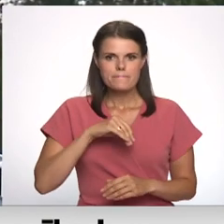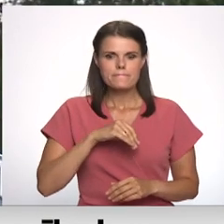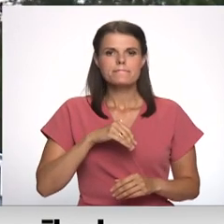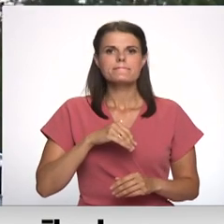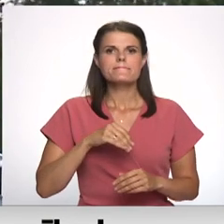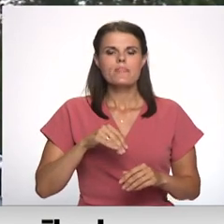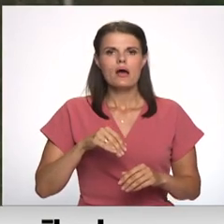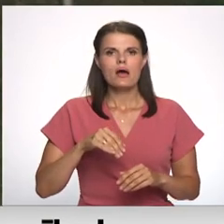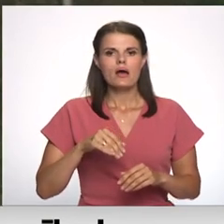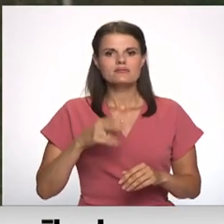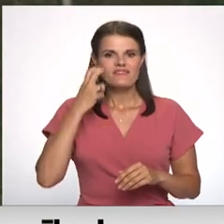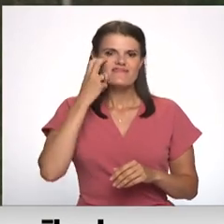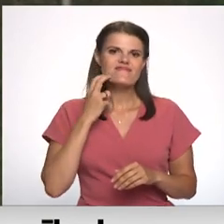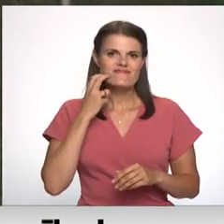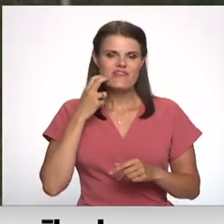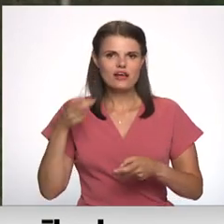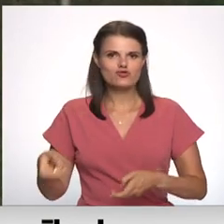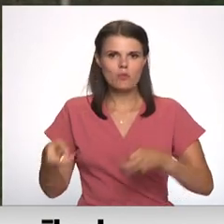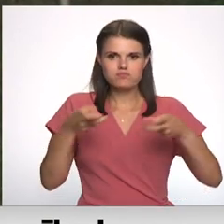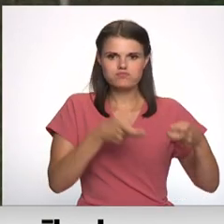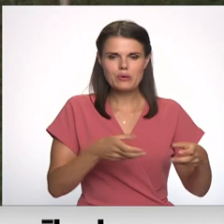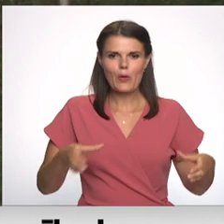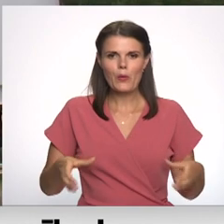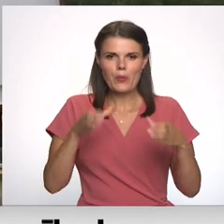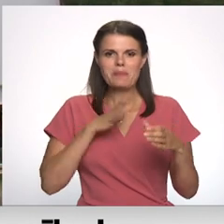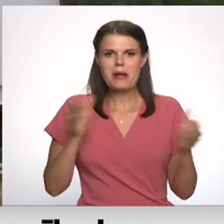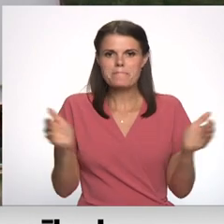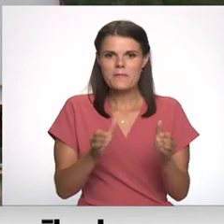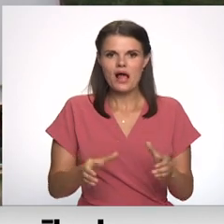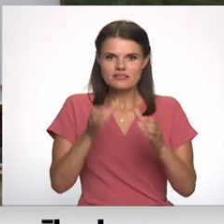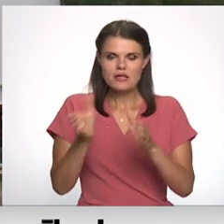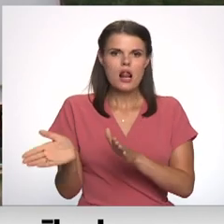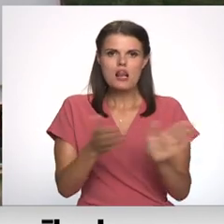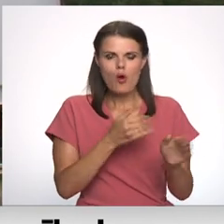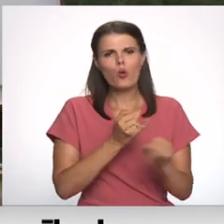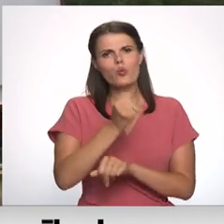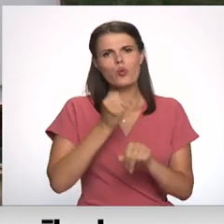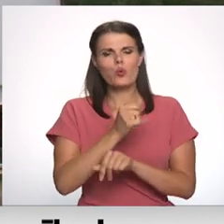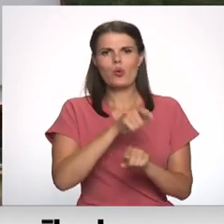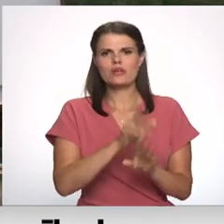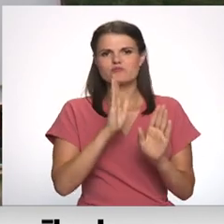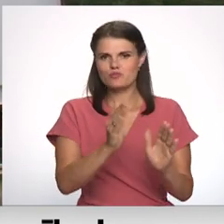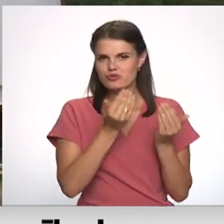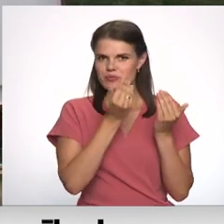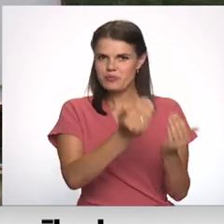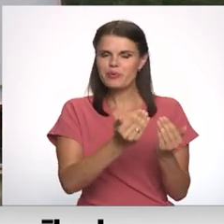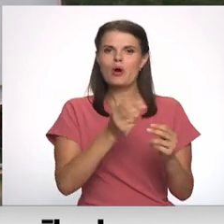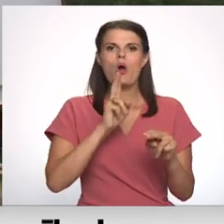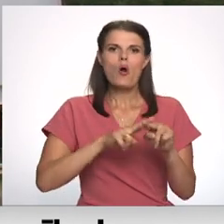lejā veco šaurāku konusu, ko mēs izmantosim turismu pakalpojumiem un